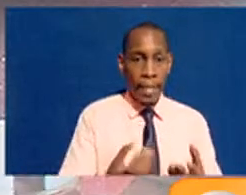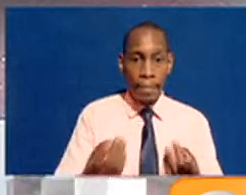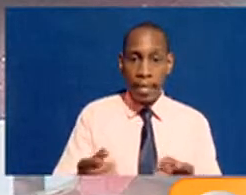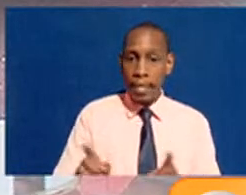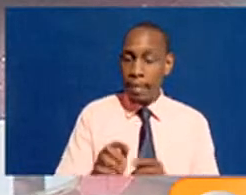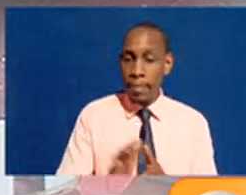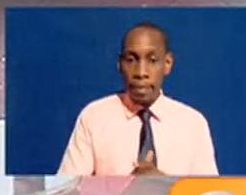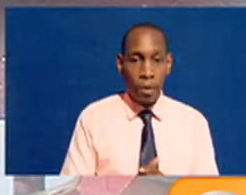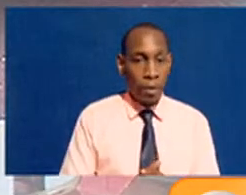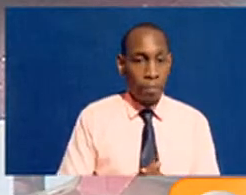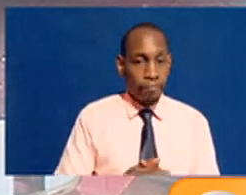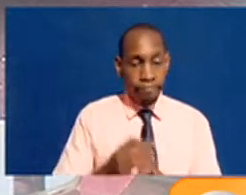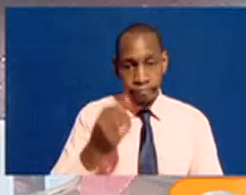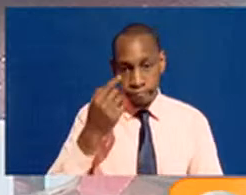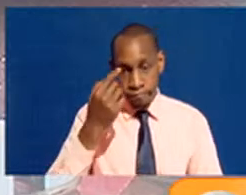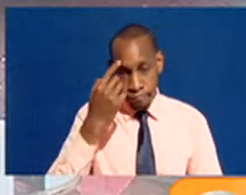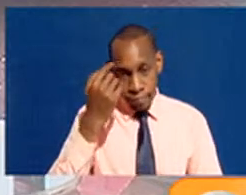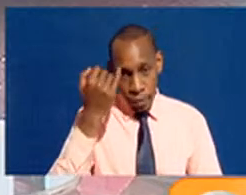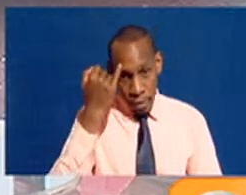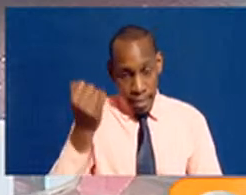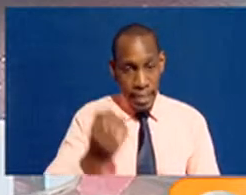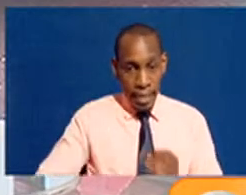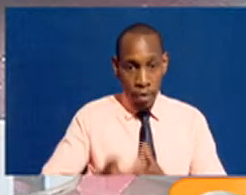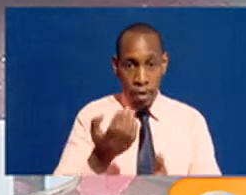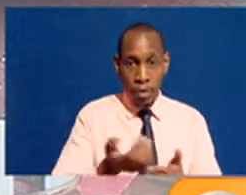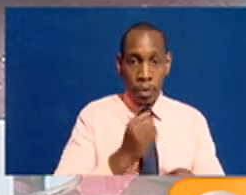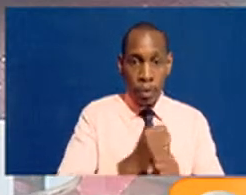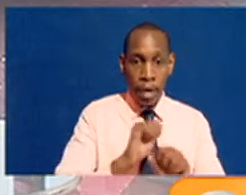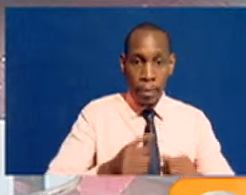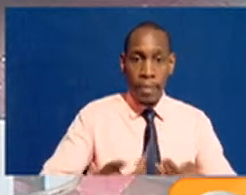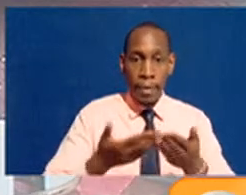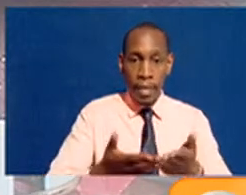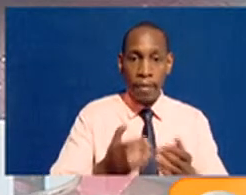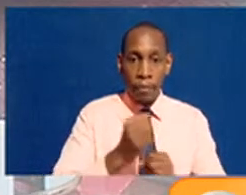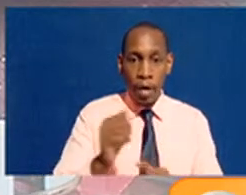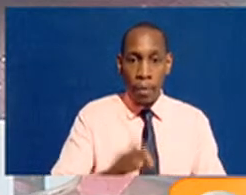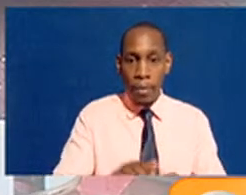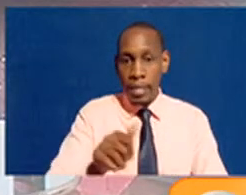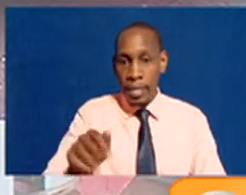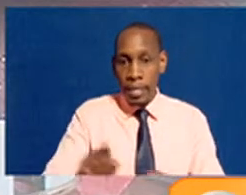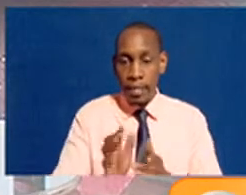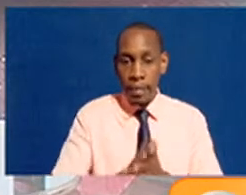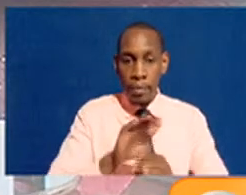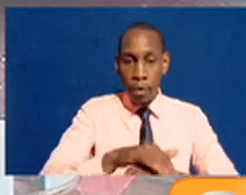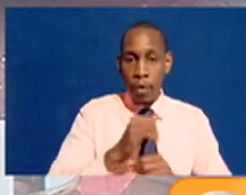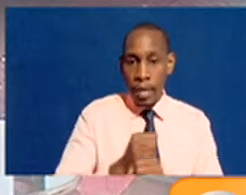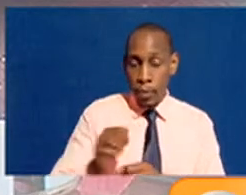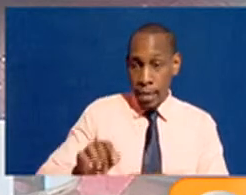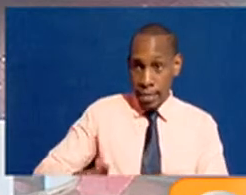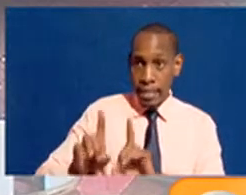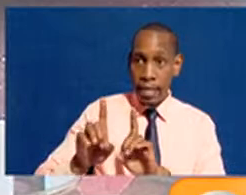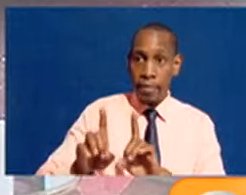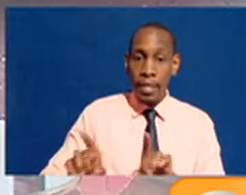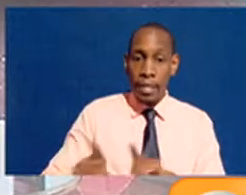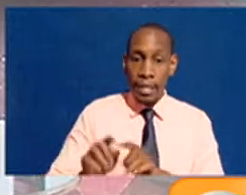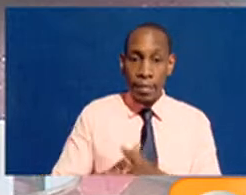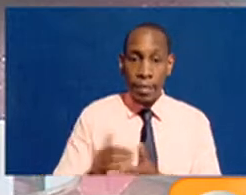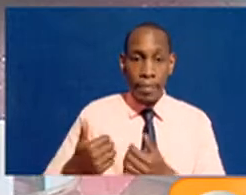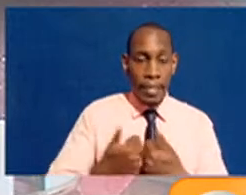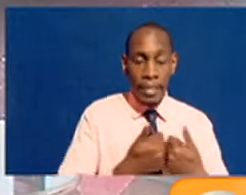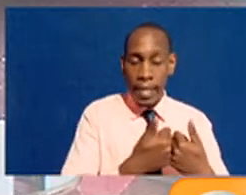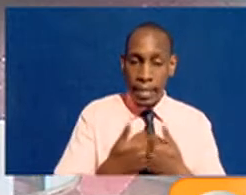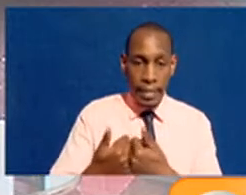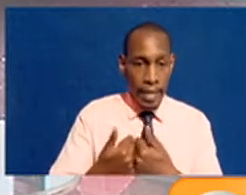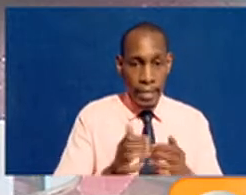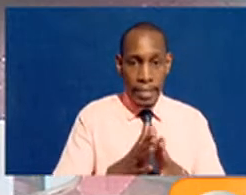bado hawajawaza kuanzisha kazi zitakazotoa ajira kwa wengine, huku kupata ajira yao wao wenyewe ikiwa pia ni